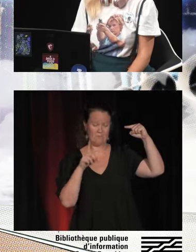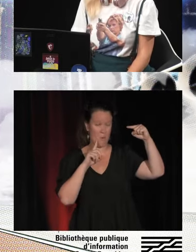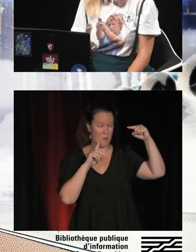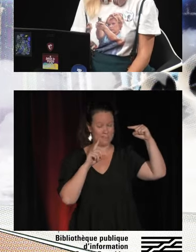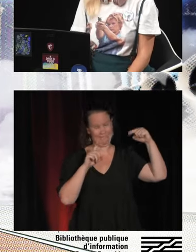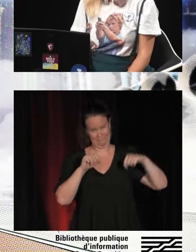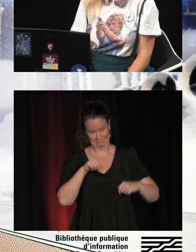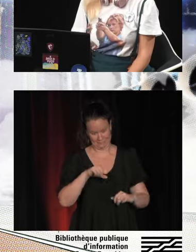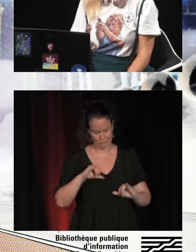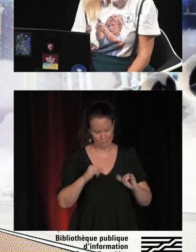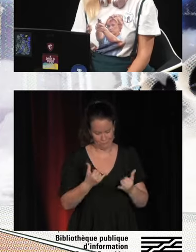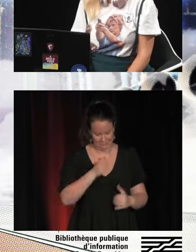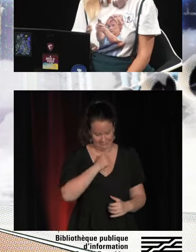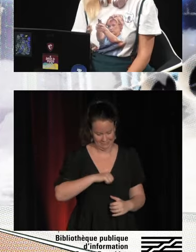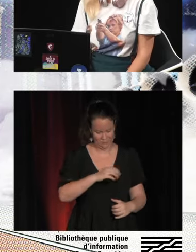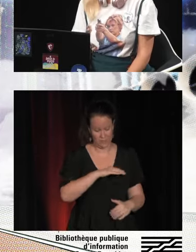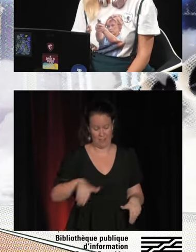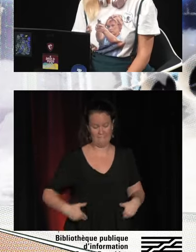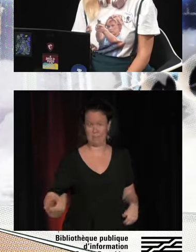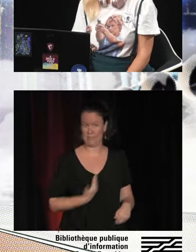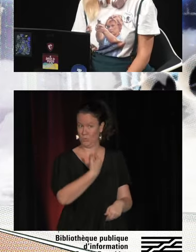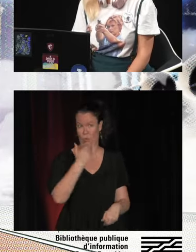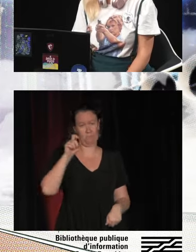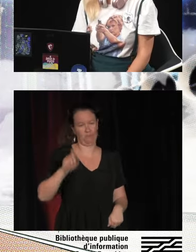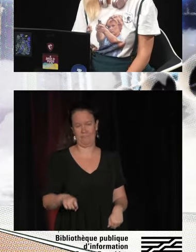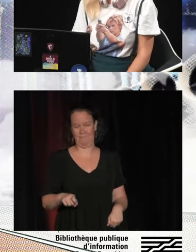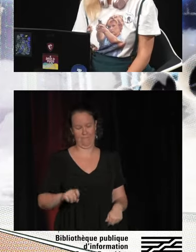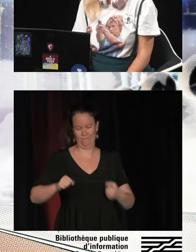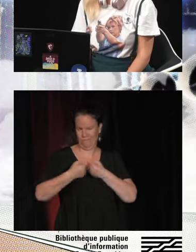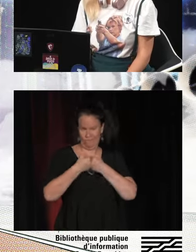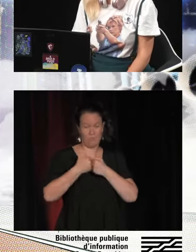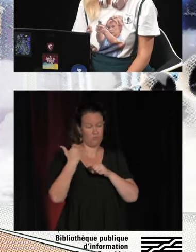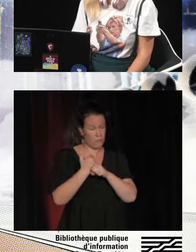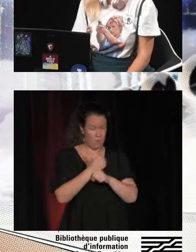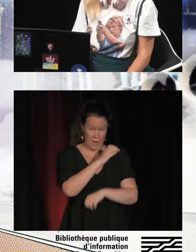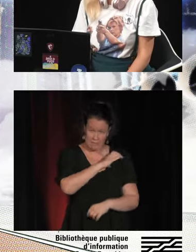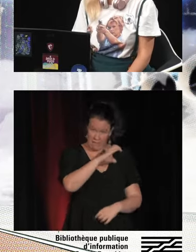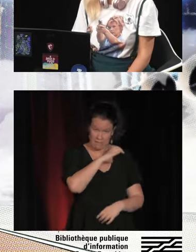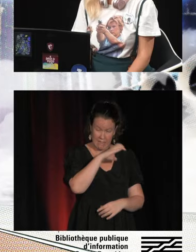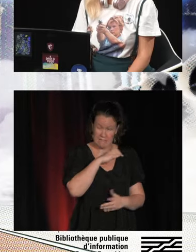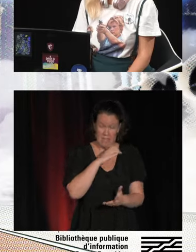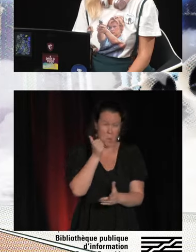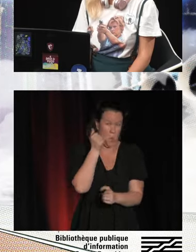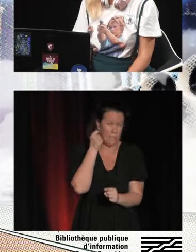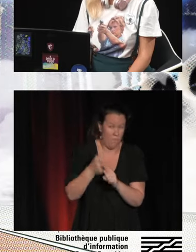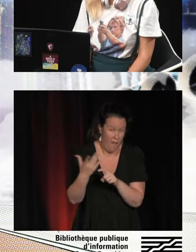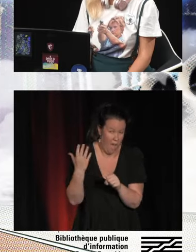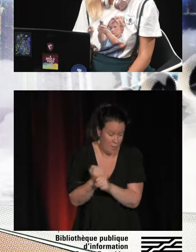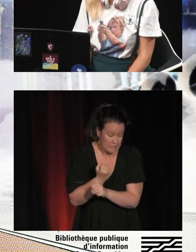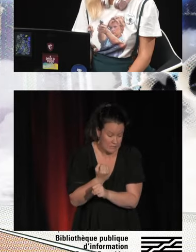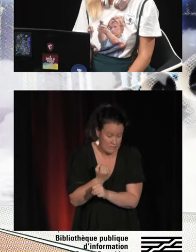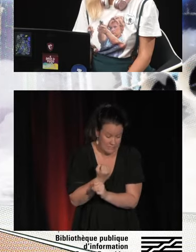fait, il y a un dégât à la fin que vous êtes obligé de prendre. Je pense que sur toutes mes tentatives, il y a peut-être une seule